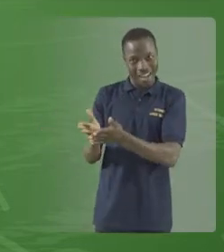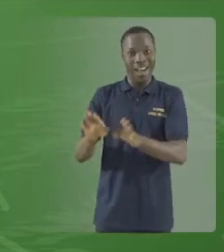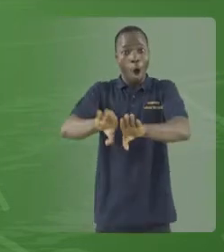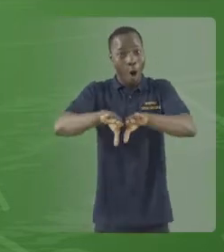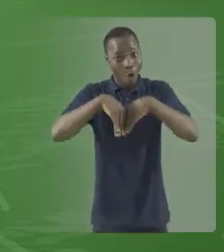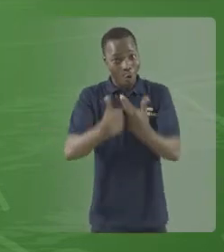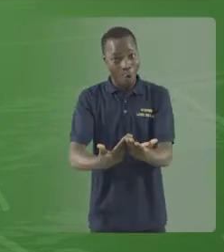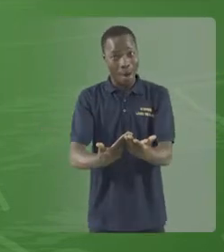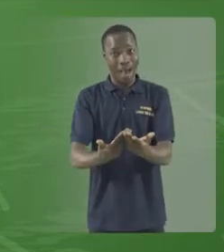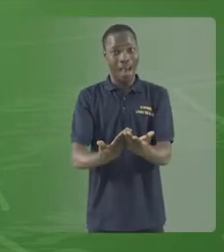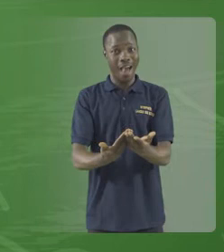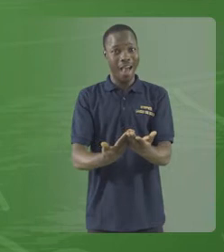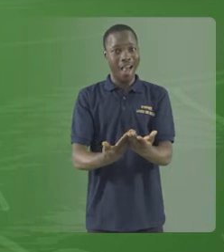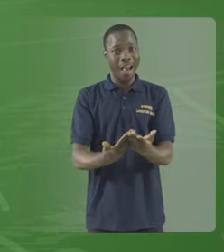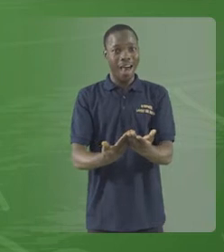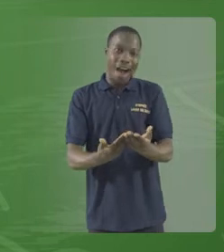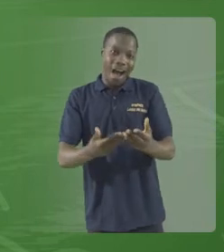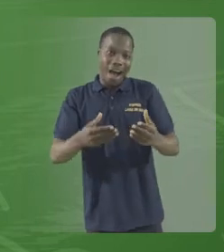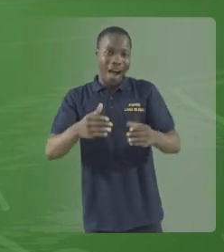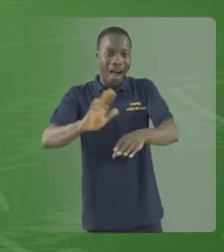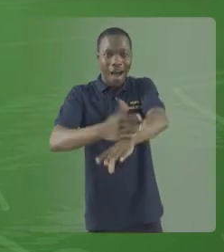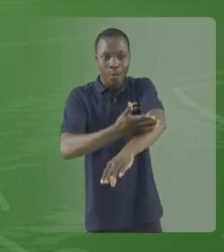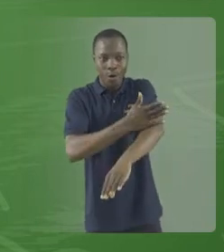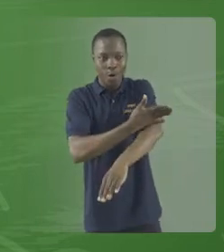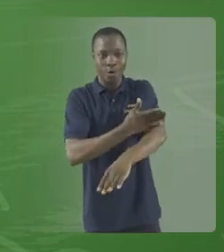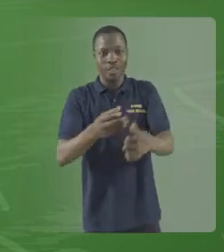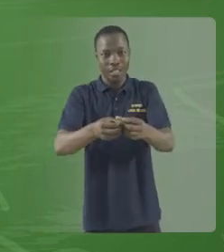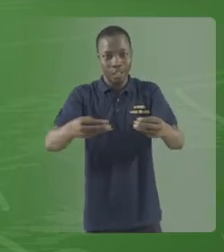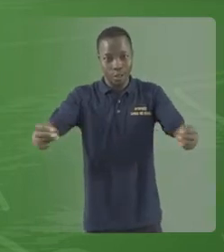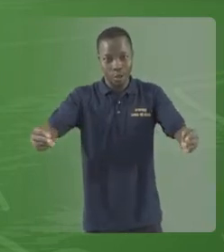comment améliore-t-on les sols?